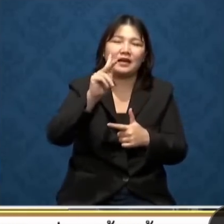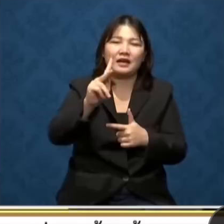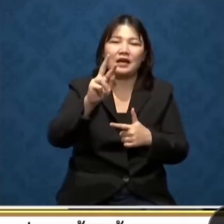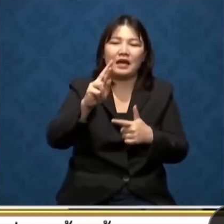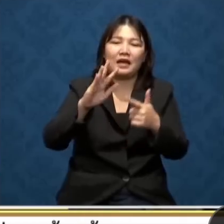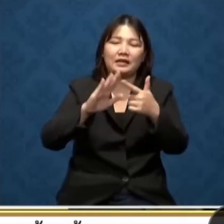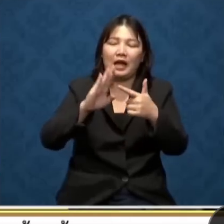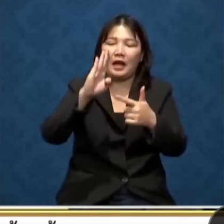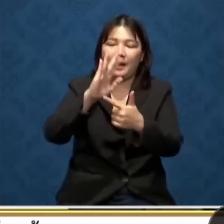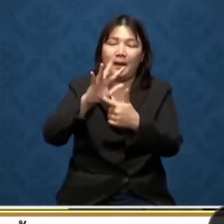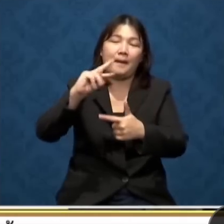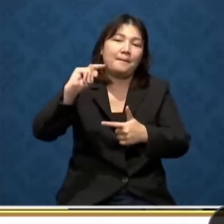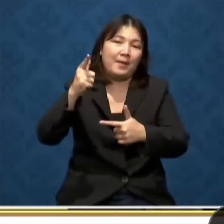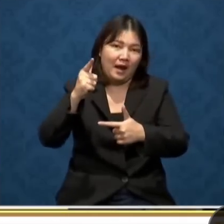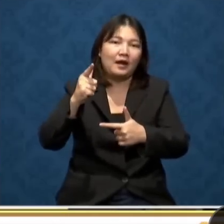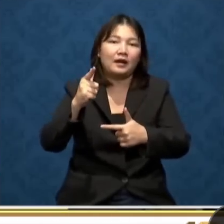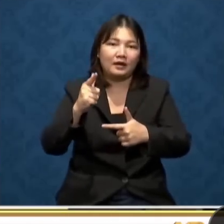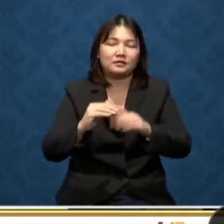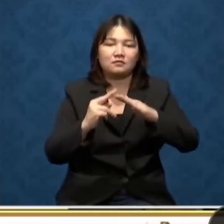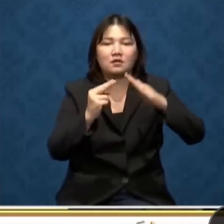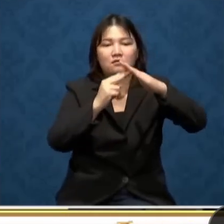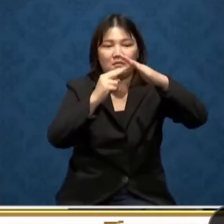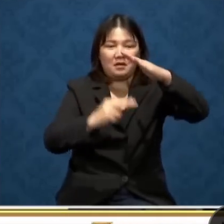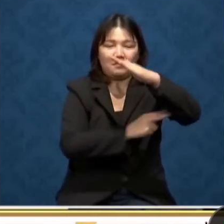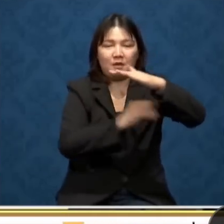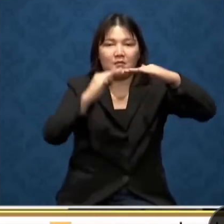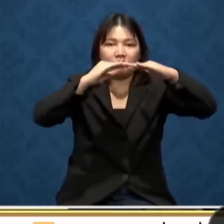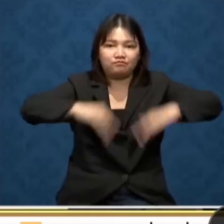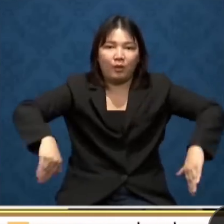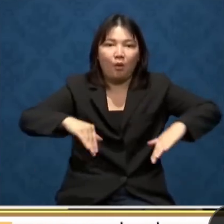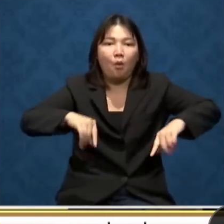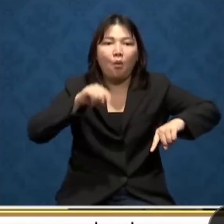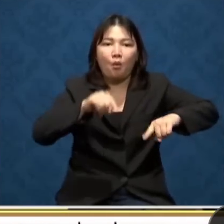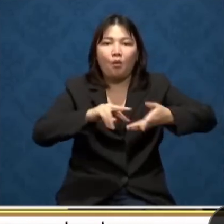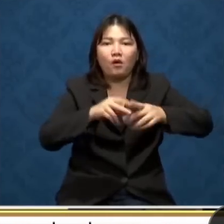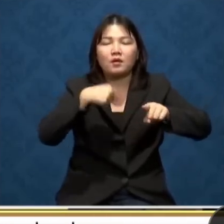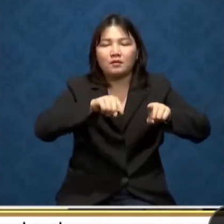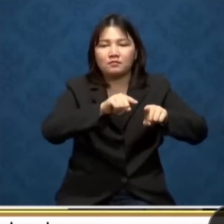ไปช่วยเหลอฝื้นฟูเยีอยารผู้บาทจะถทุคนลภาค